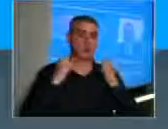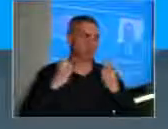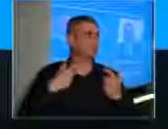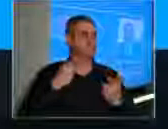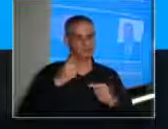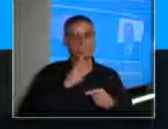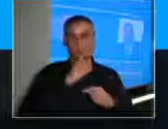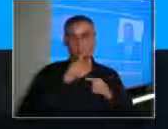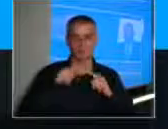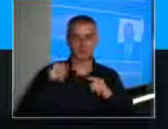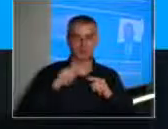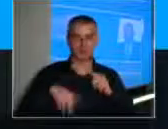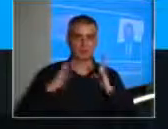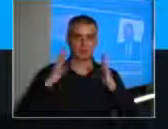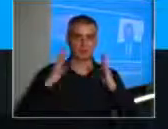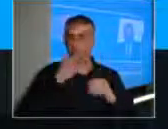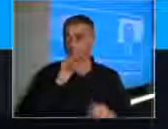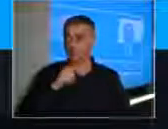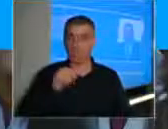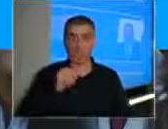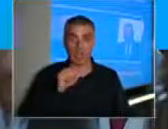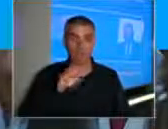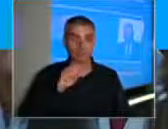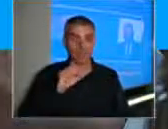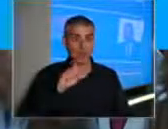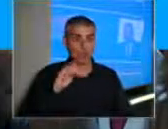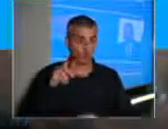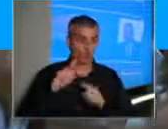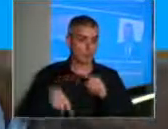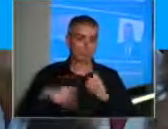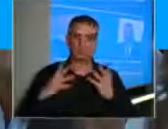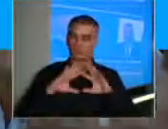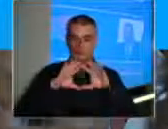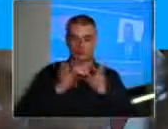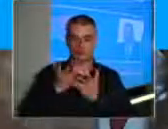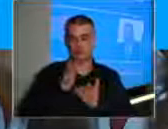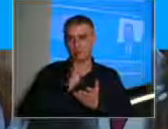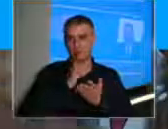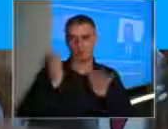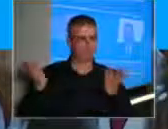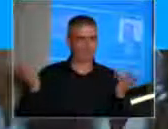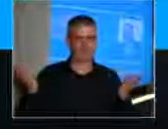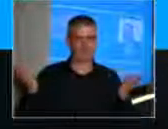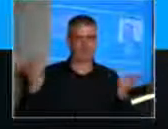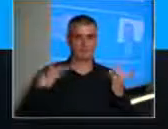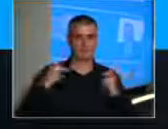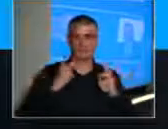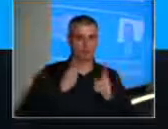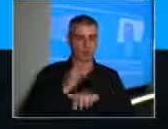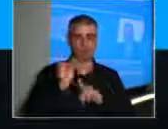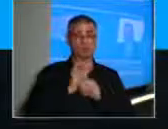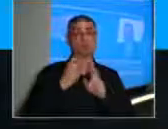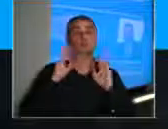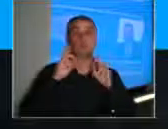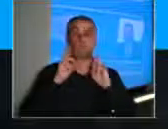בג אצל פייגלין, בג רציני. אמסלם הוא בג אצל פייגלין? כל החבילה הזאת היא בג, בוא, עזוב. אני מקווה שהם לא יעבוד אחוז החסימה,